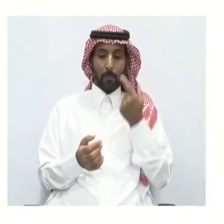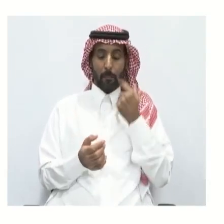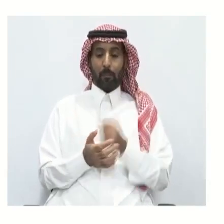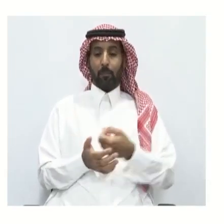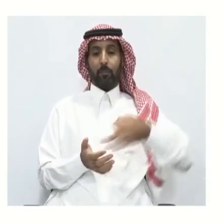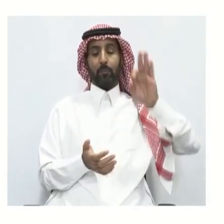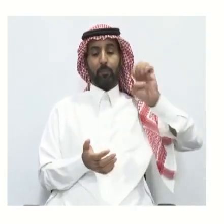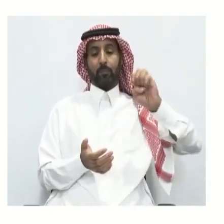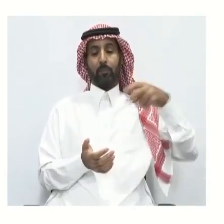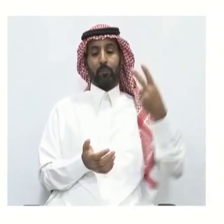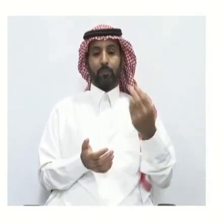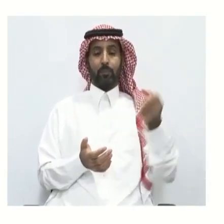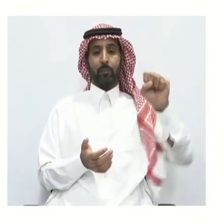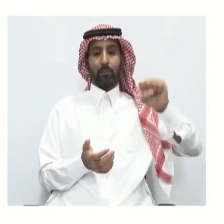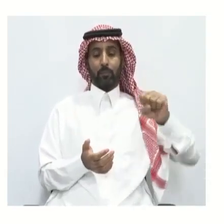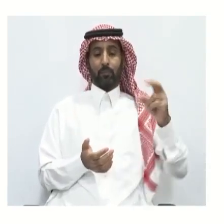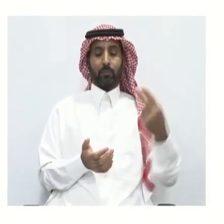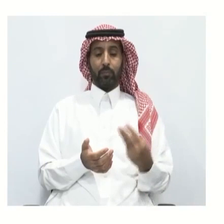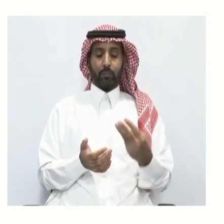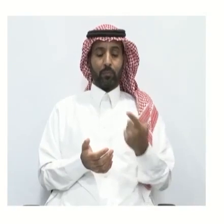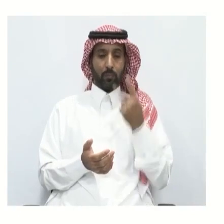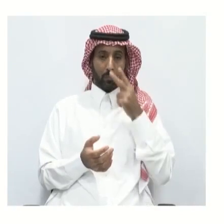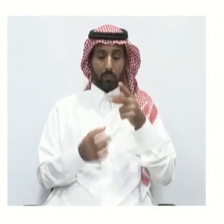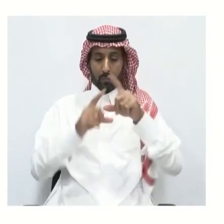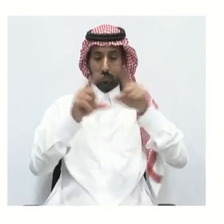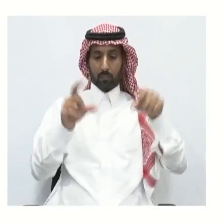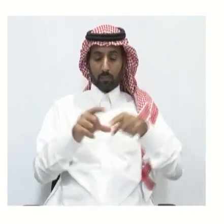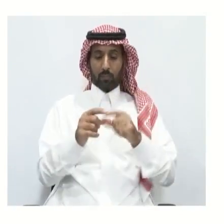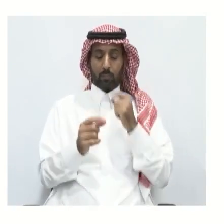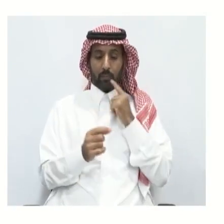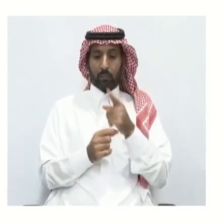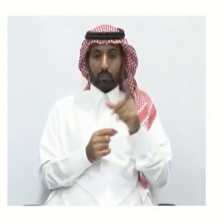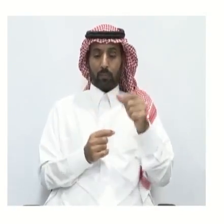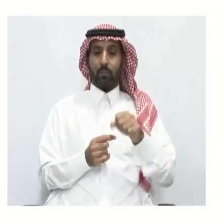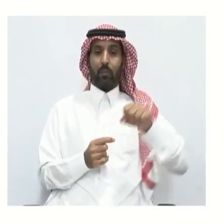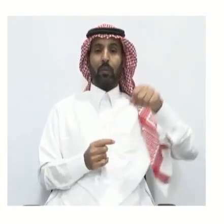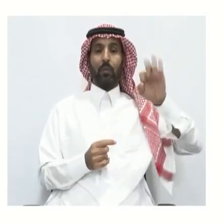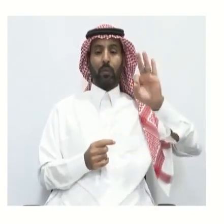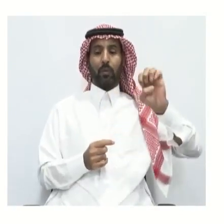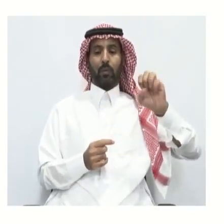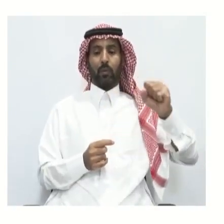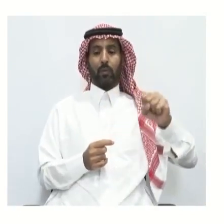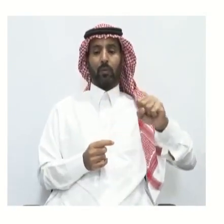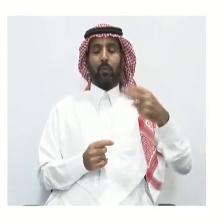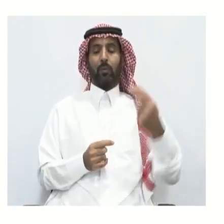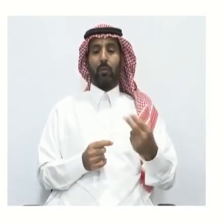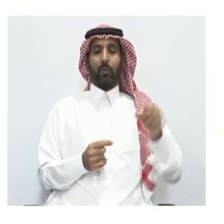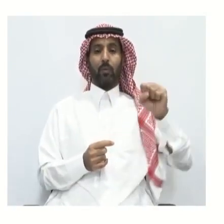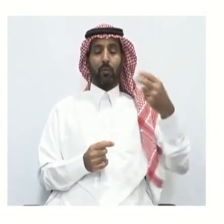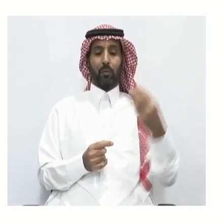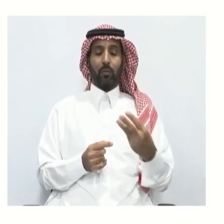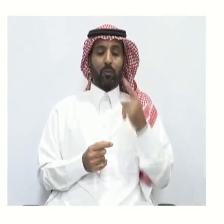بالجرامات طبعا من الجدول الدوري لابد ان نستخرج لان لدي صيغه سنستخدم